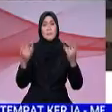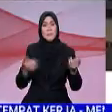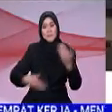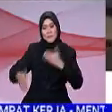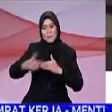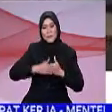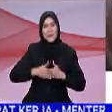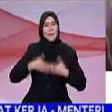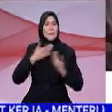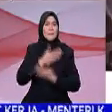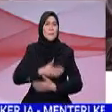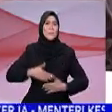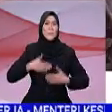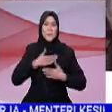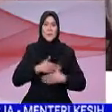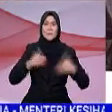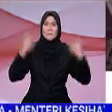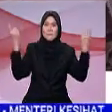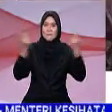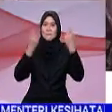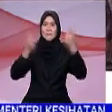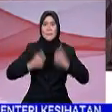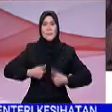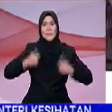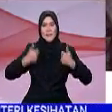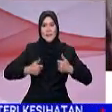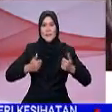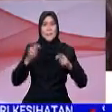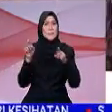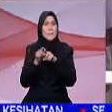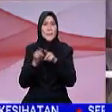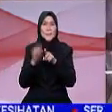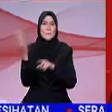kembali kemeriahan meraikan Syawal seperti sedia kala.